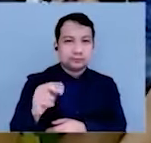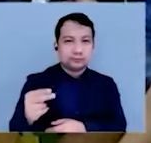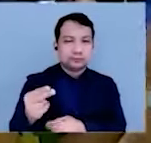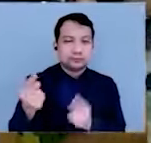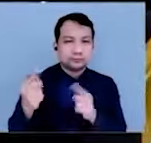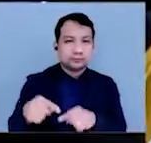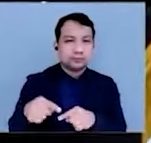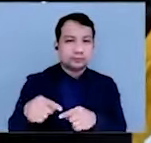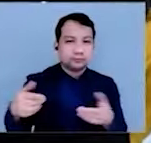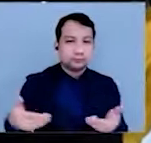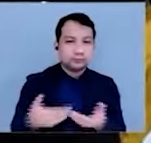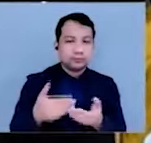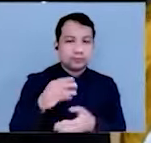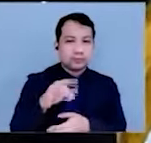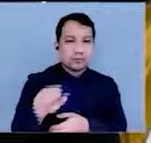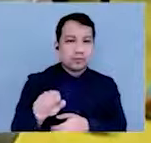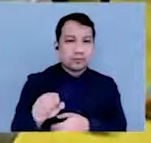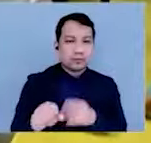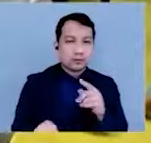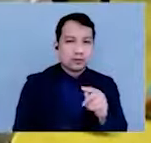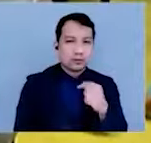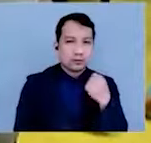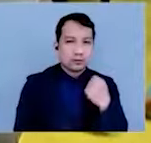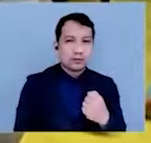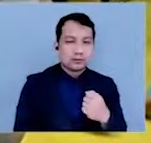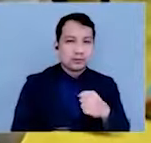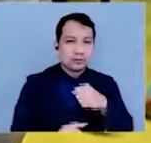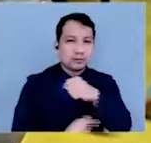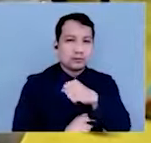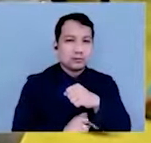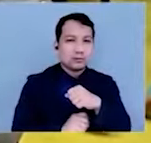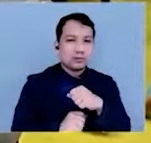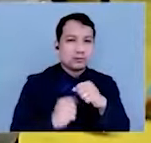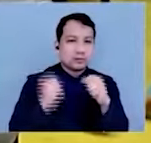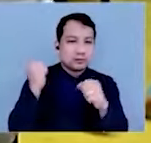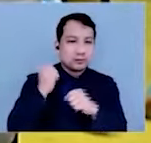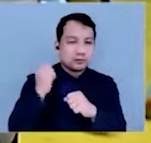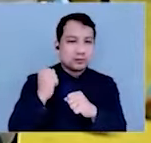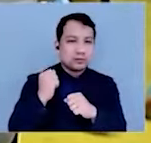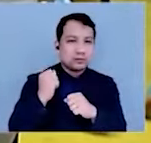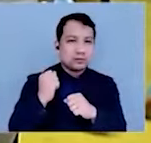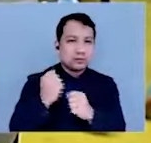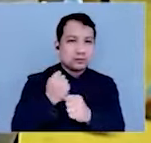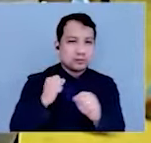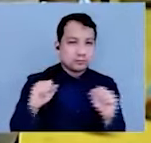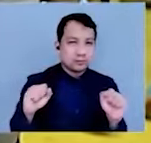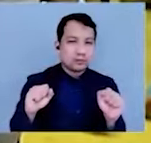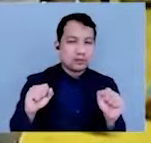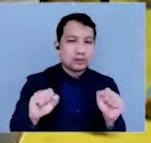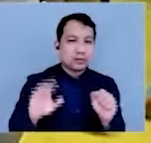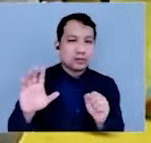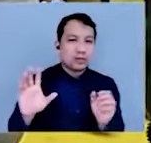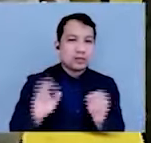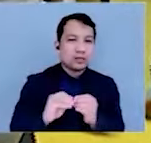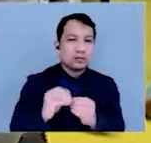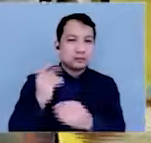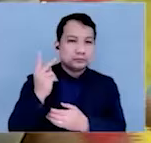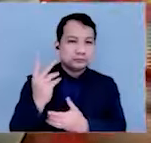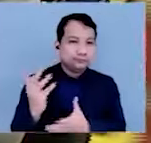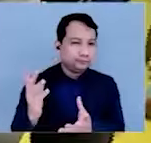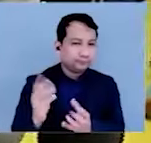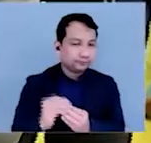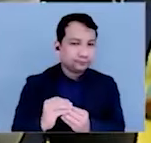ng barge sa tibay ng tulay. Ine-expect na ho dapat nila na may safety nets sila doon sa...